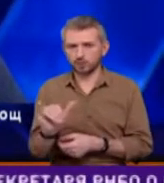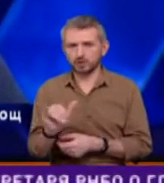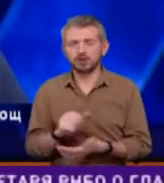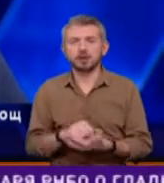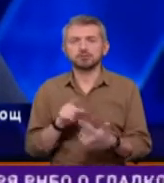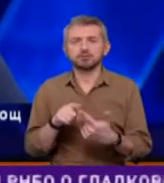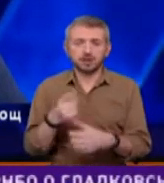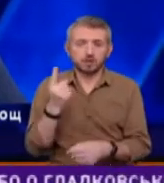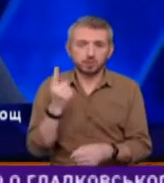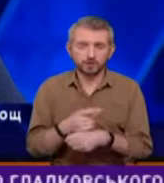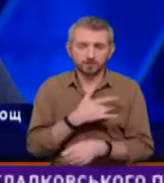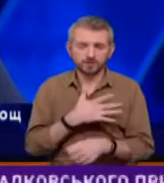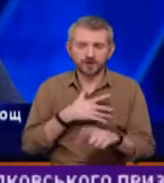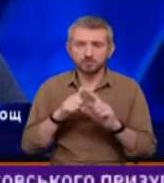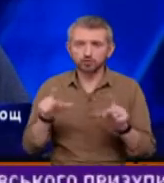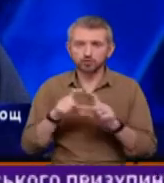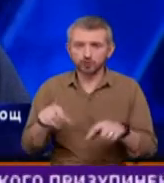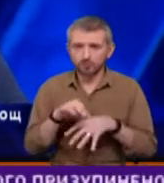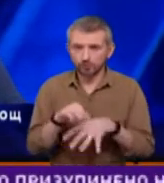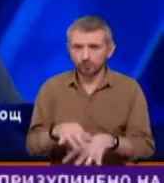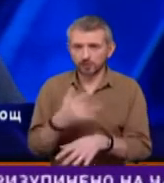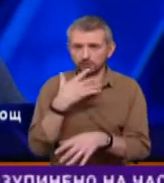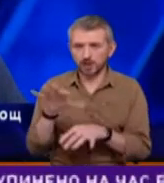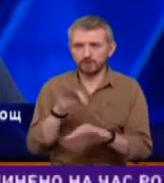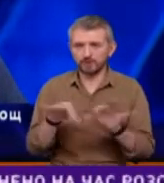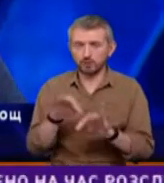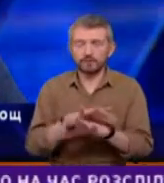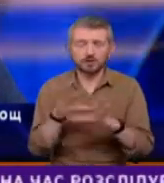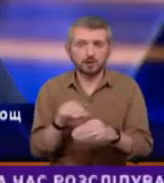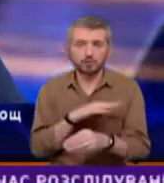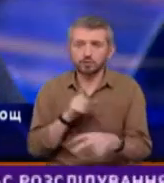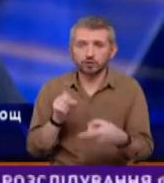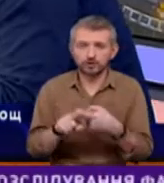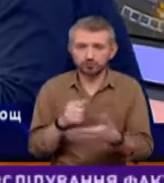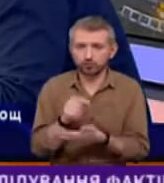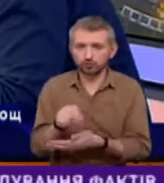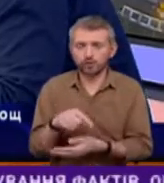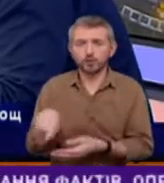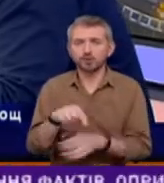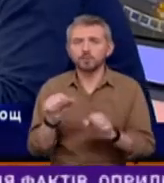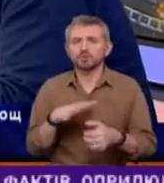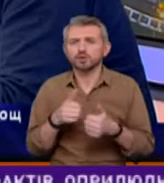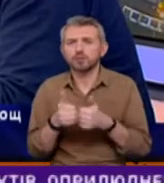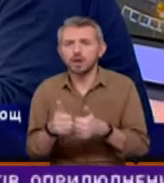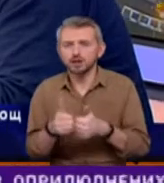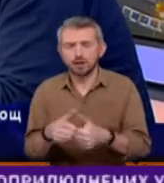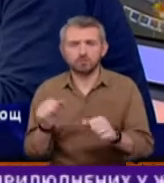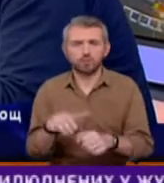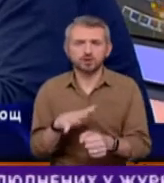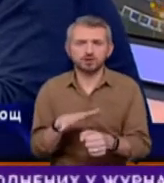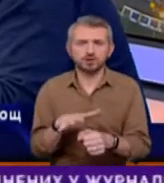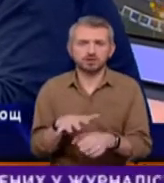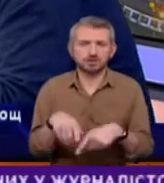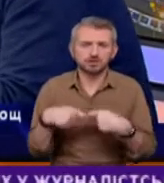заборонити приватним структурам проводити національні відбори, взагалі бути дотичним до того. Вони можуть бути партнерами, вони можуть